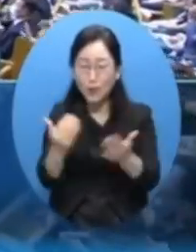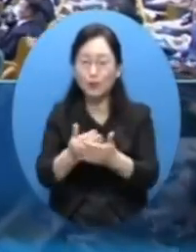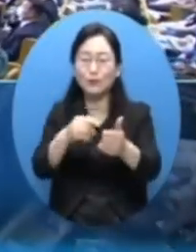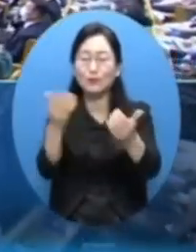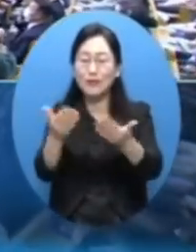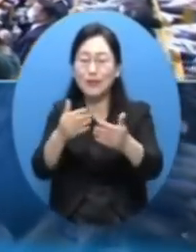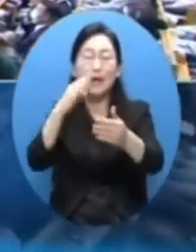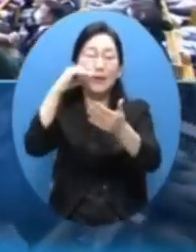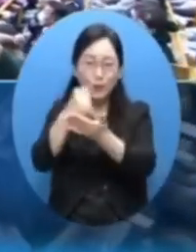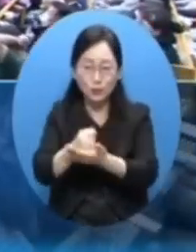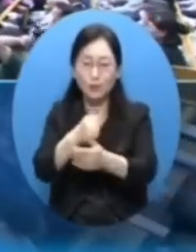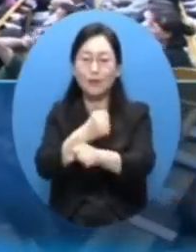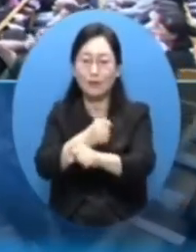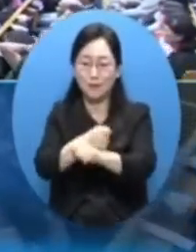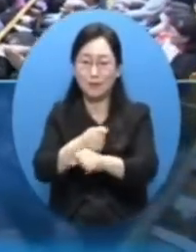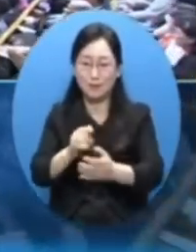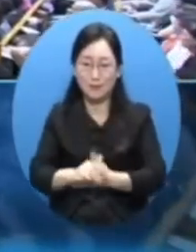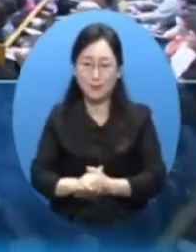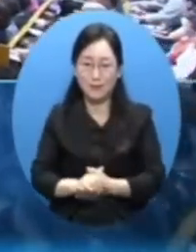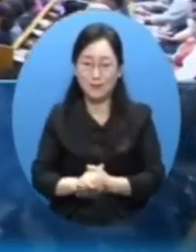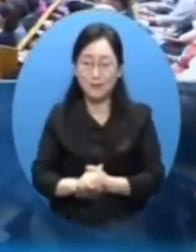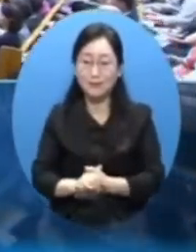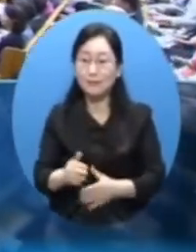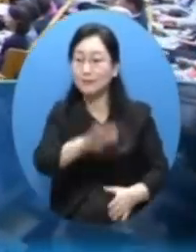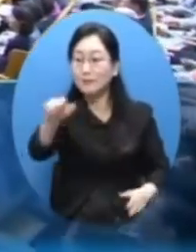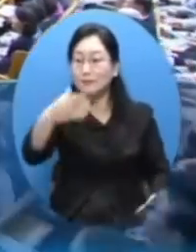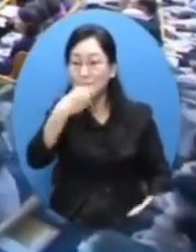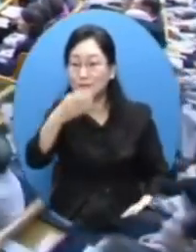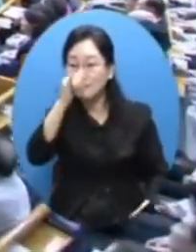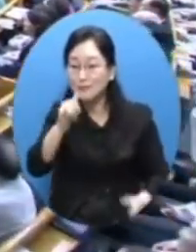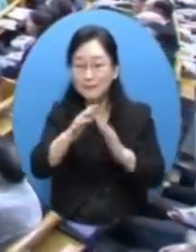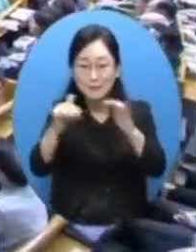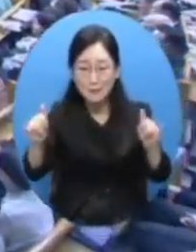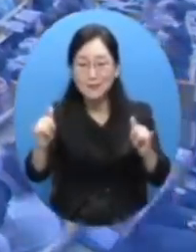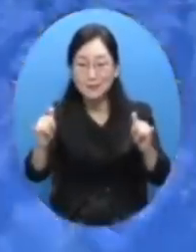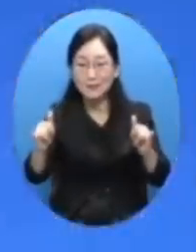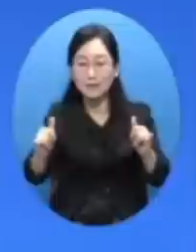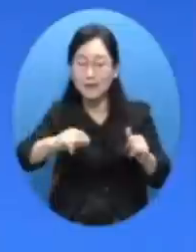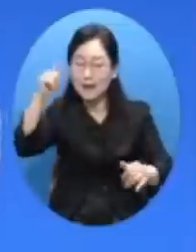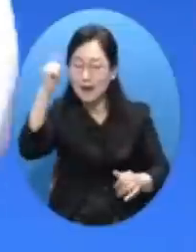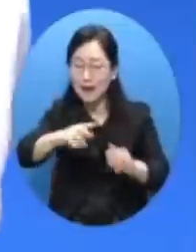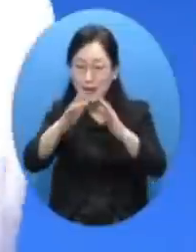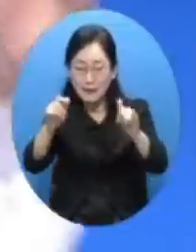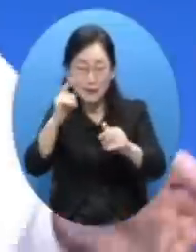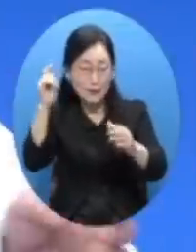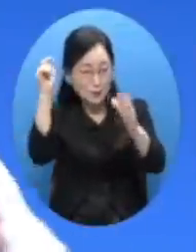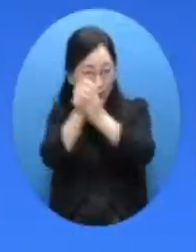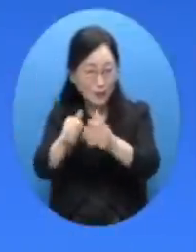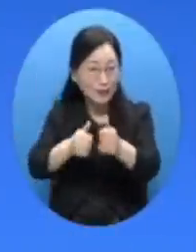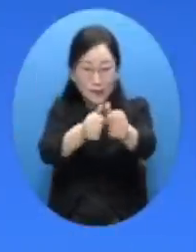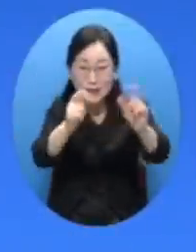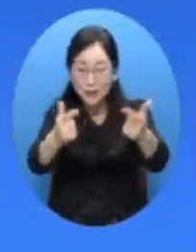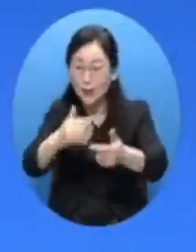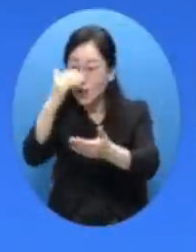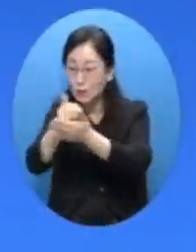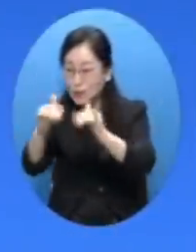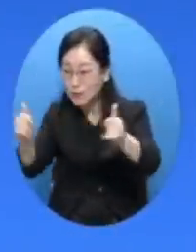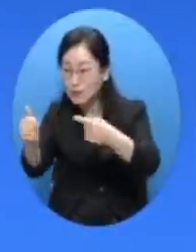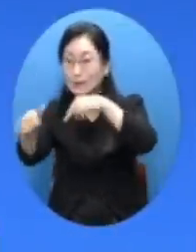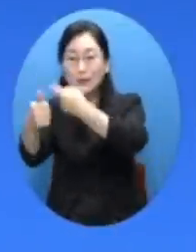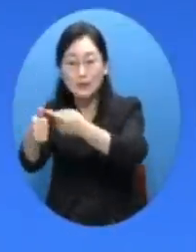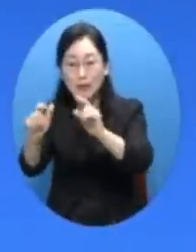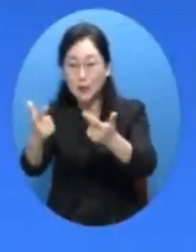모든 일이 다 형통하리로다. 우리가 복 있는 사람이 되어서 악인들의 길을 따르지 아니하고 죄인들의 길에 서지